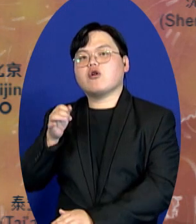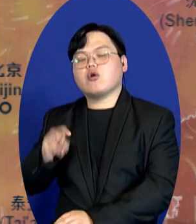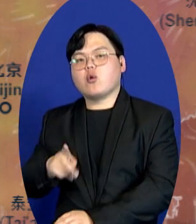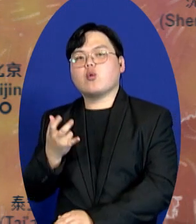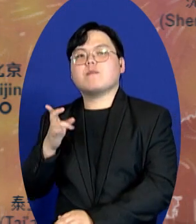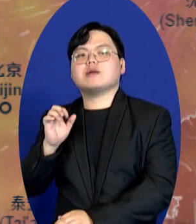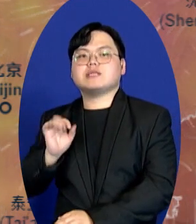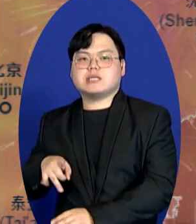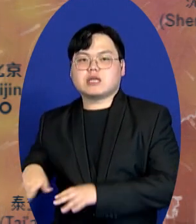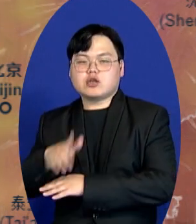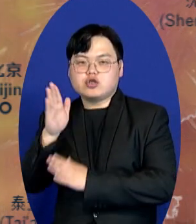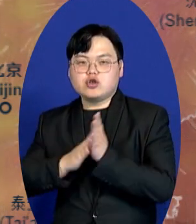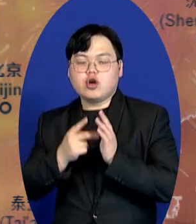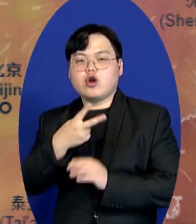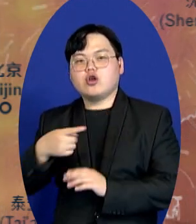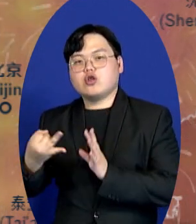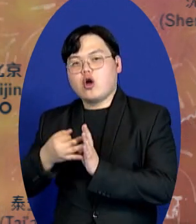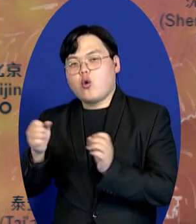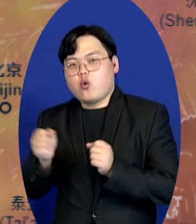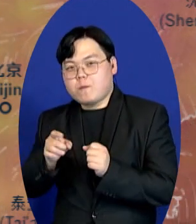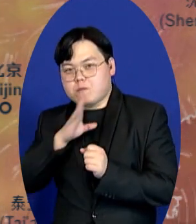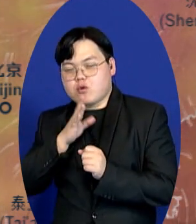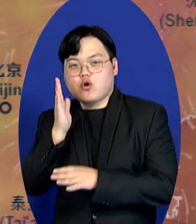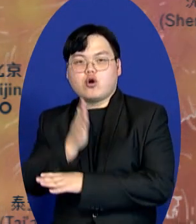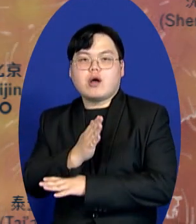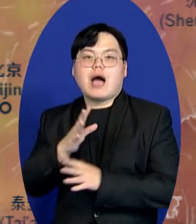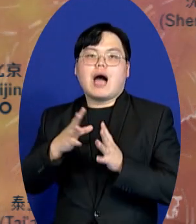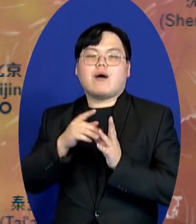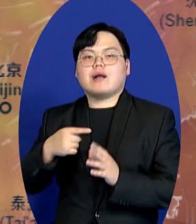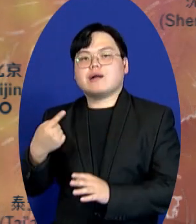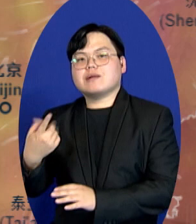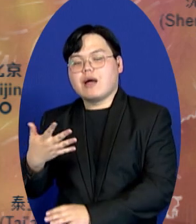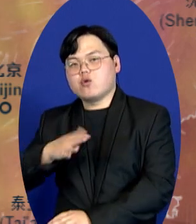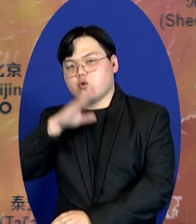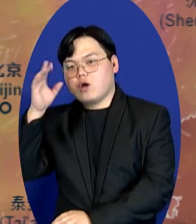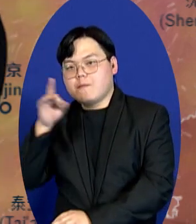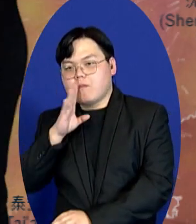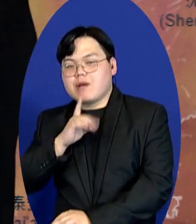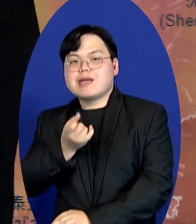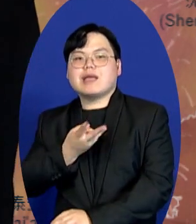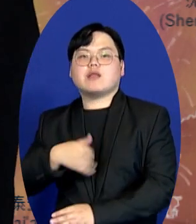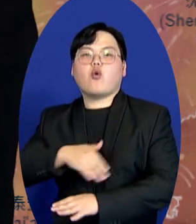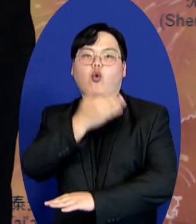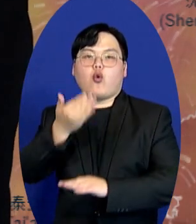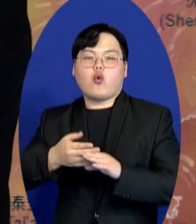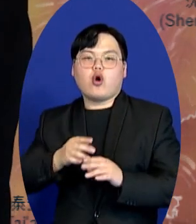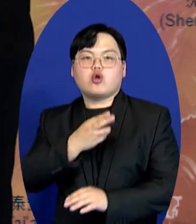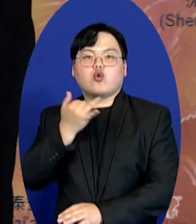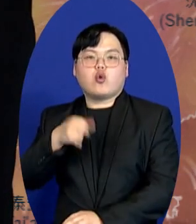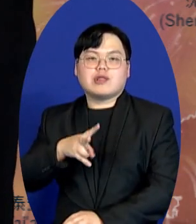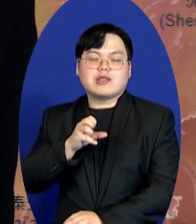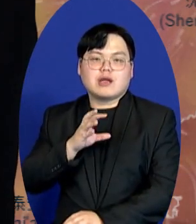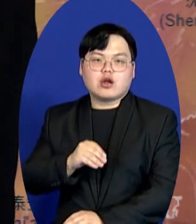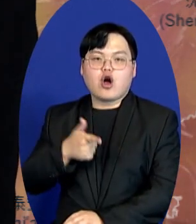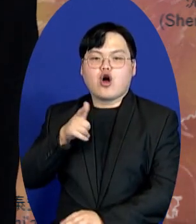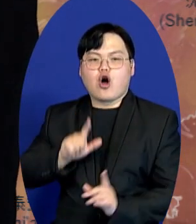бэлчэр орчимд бол шөнөдөө 2-7 градус хүйтэн хонож, өдөртөө бол 10-15 градус дулаан. За, Хэнтийн улах нутаг туул тэрэлж, Зархиутаа